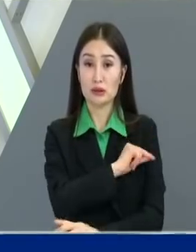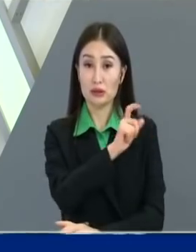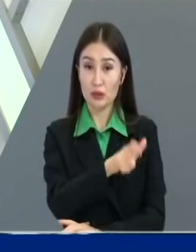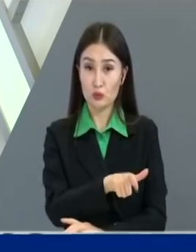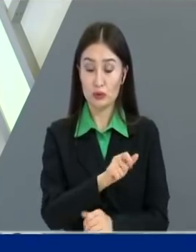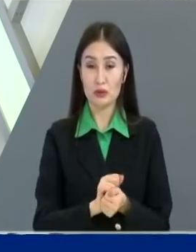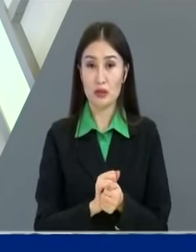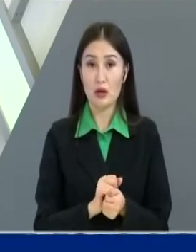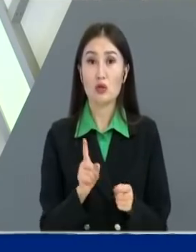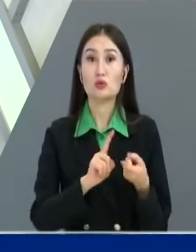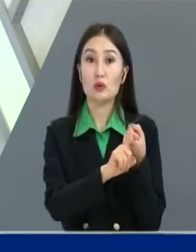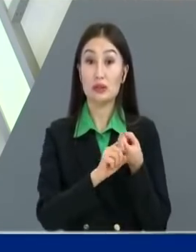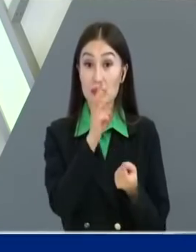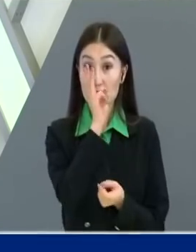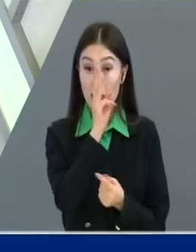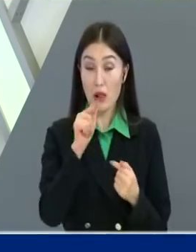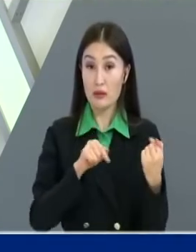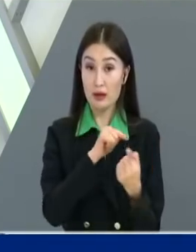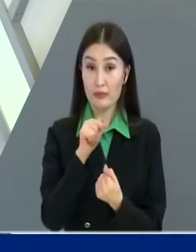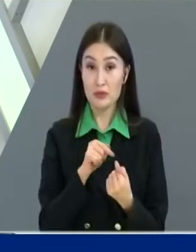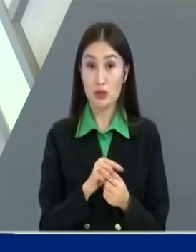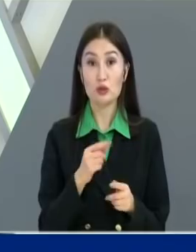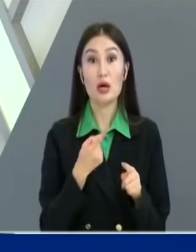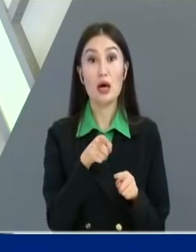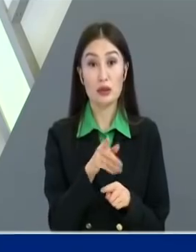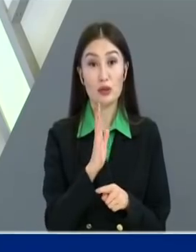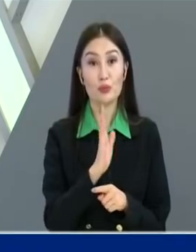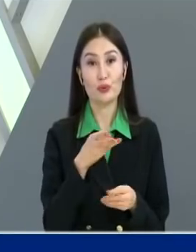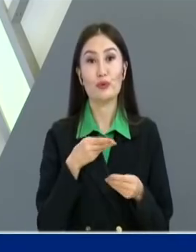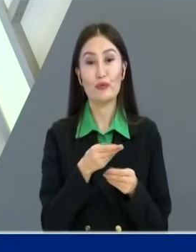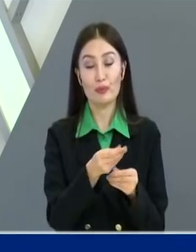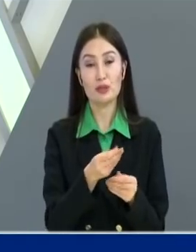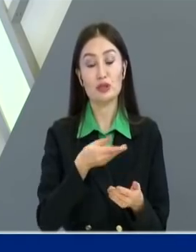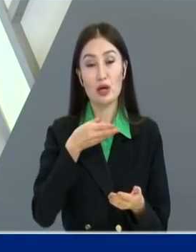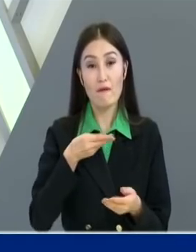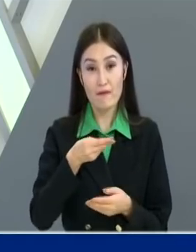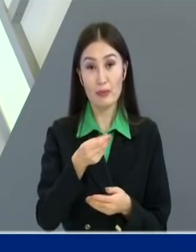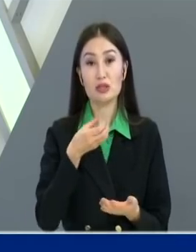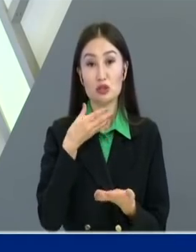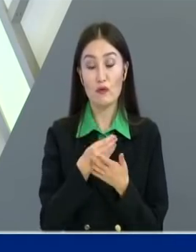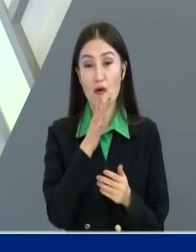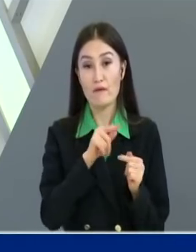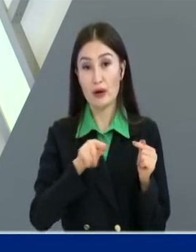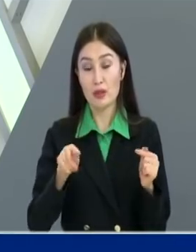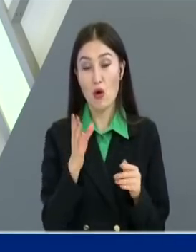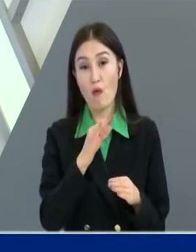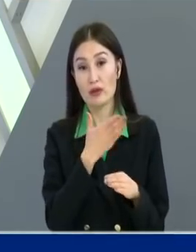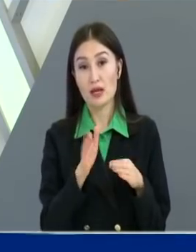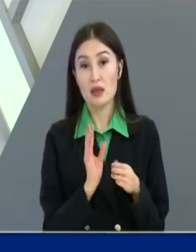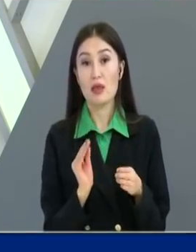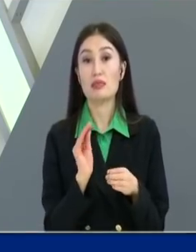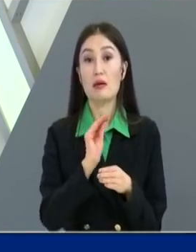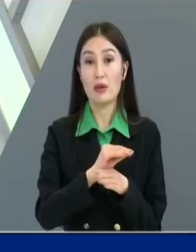же касается зарплат и компенсации медперсоналу, то они будут выплачены своевременно. Был решен вопрос о выделении